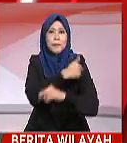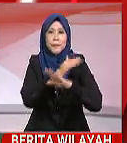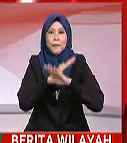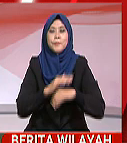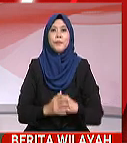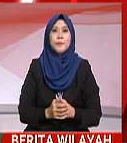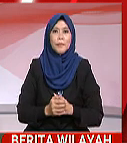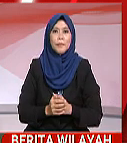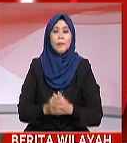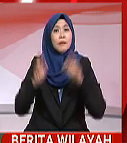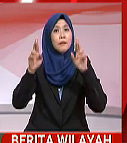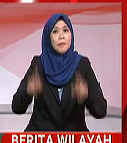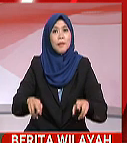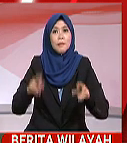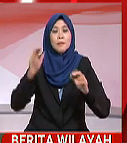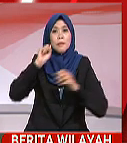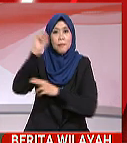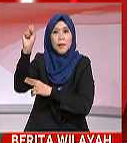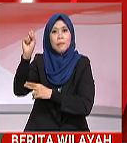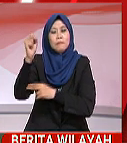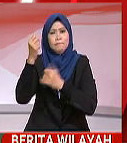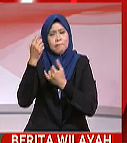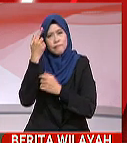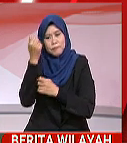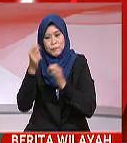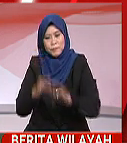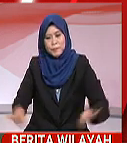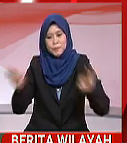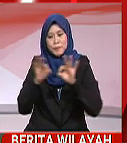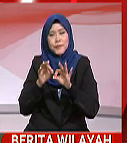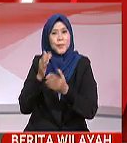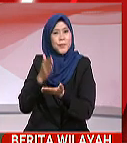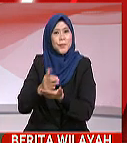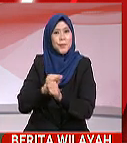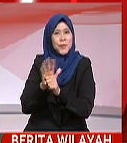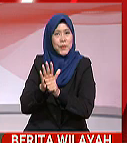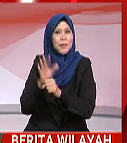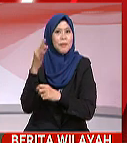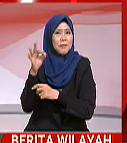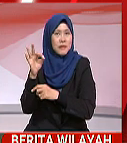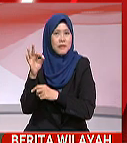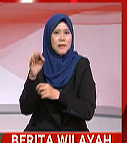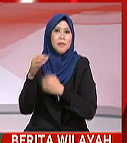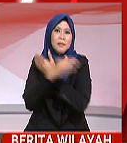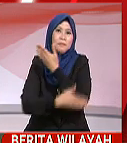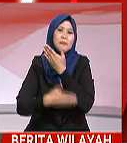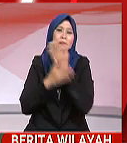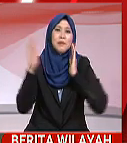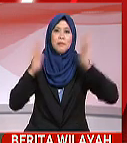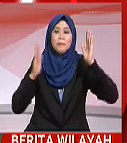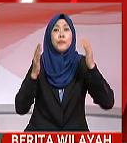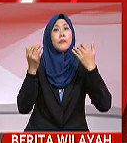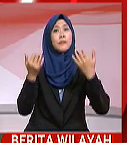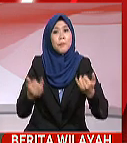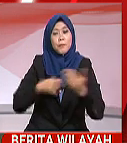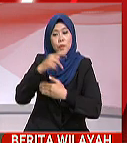Dalam pada itu, rakyat Sabah menyedari kepentingan menerima vaksin bagi memutuskan penularan pandemik COVID-19 di negara ini. Sehubungan